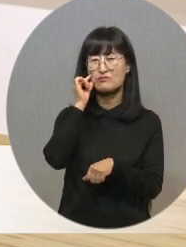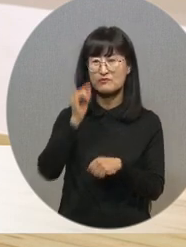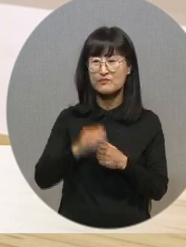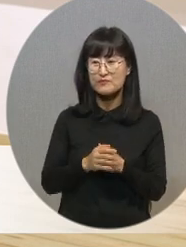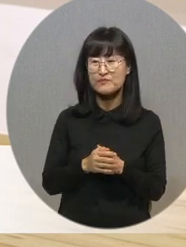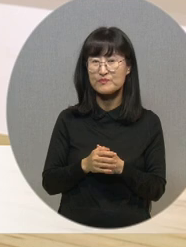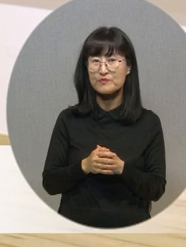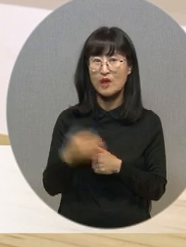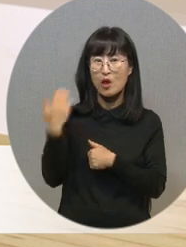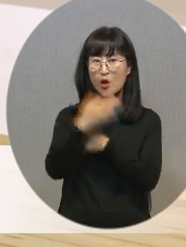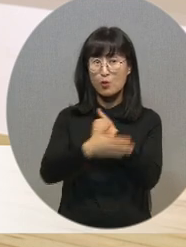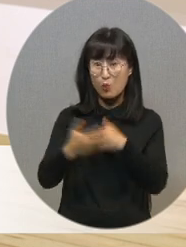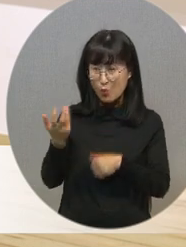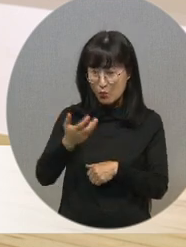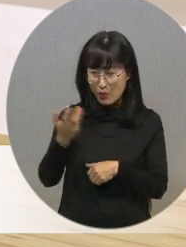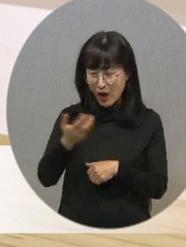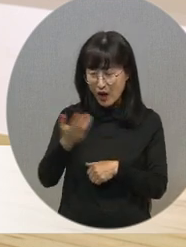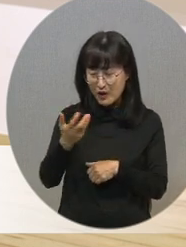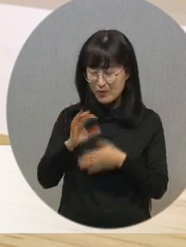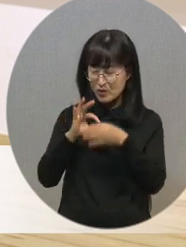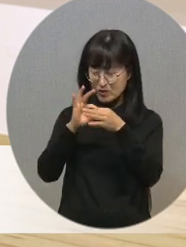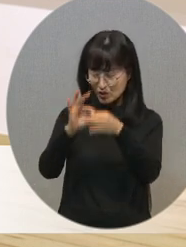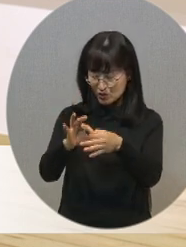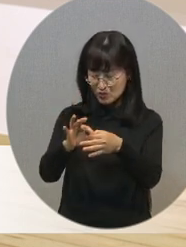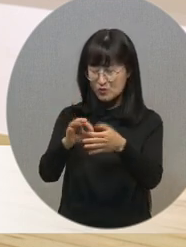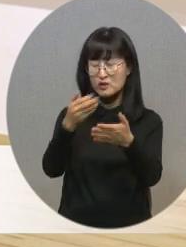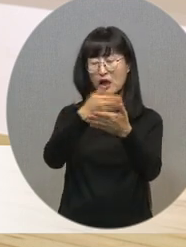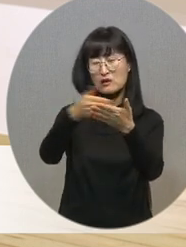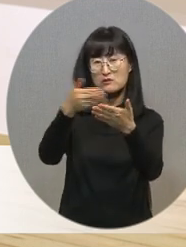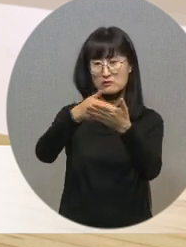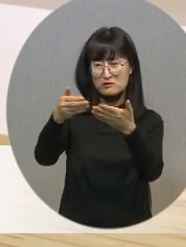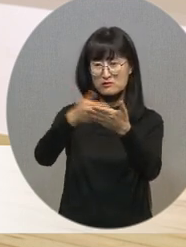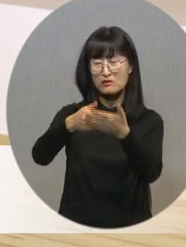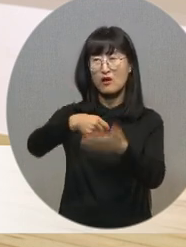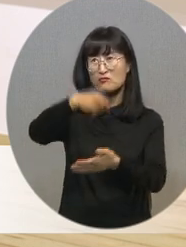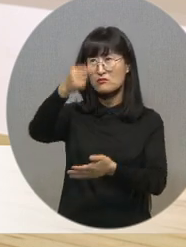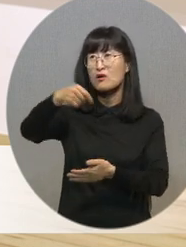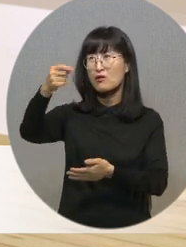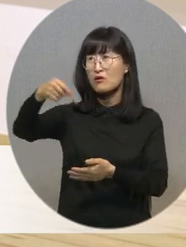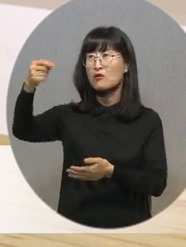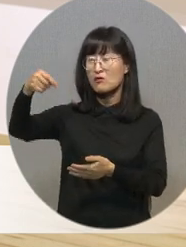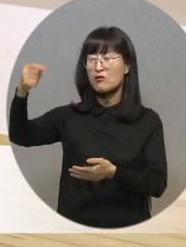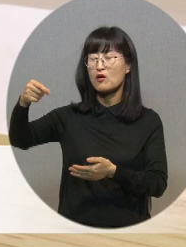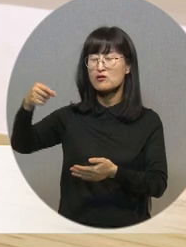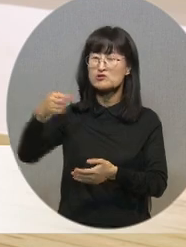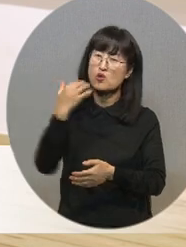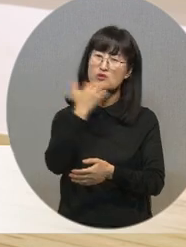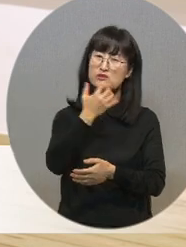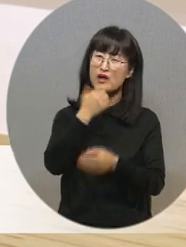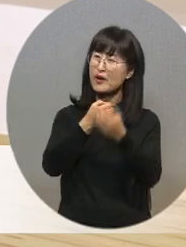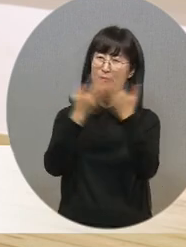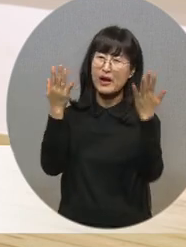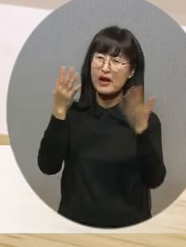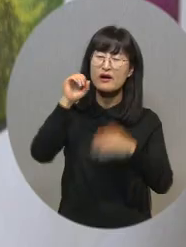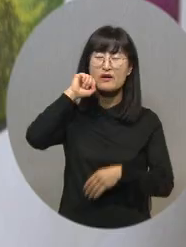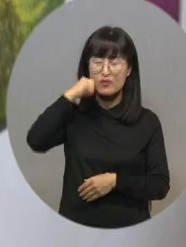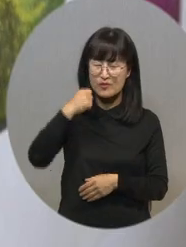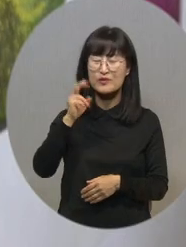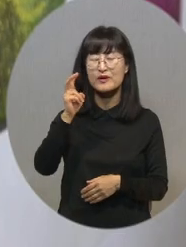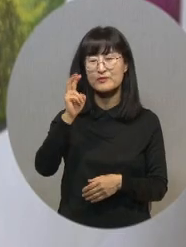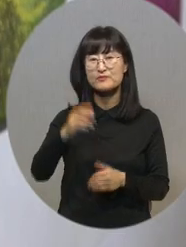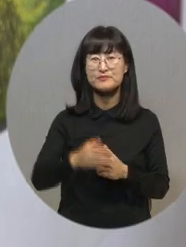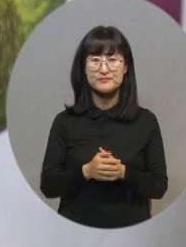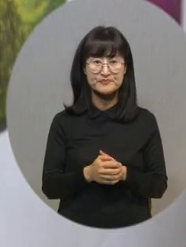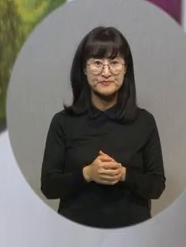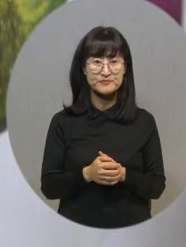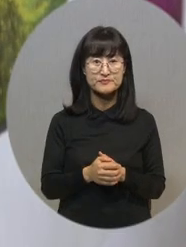근데 계속 몸이 아픈 상태에서 이제 작품을 이제 하다 보니 이제 그런 색깔들이 나왔던 것 같아요.